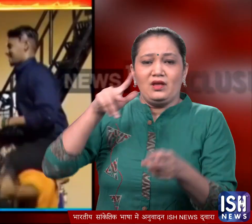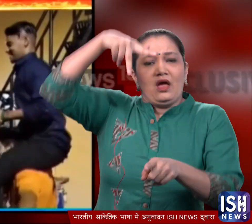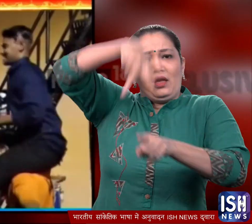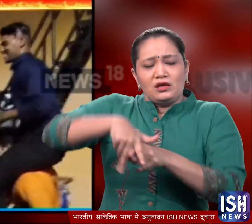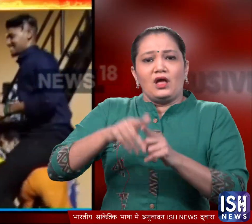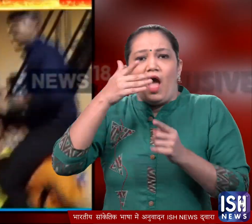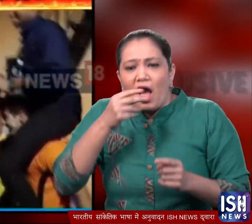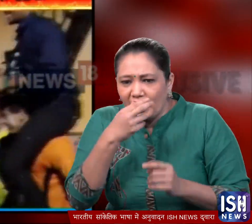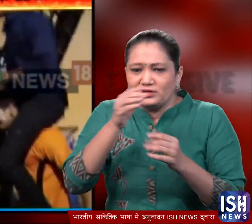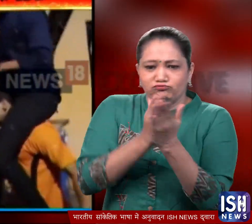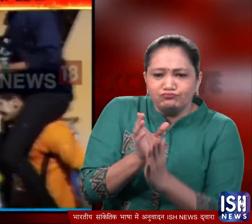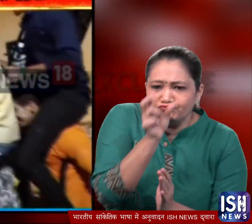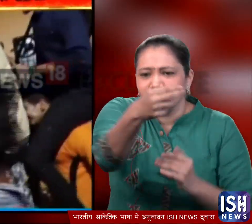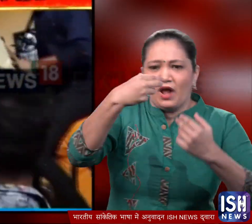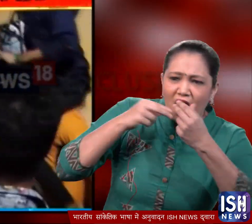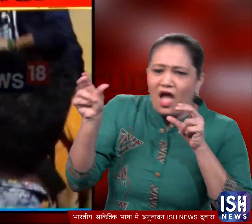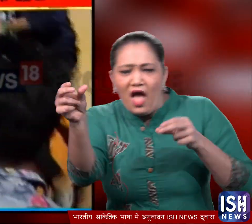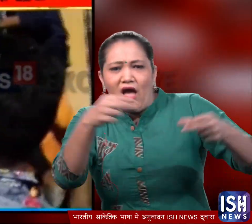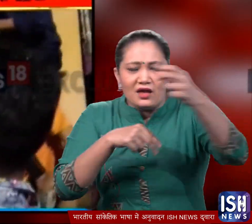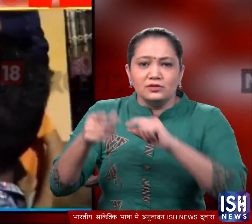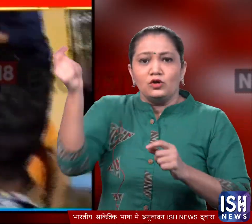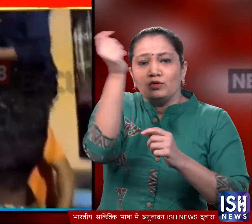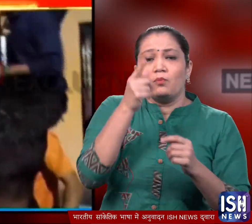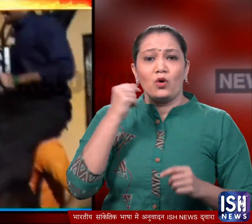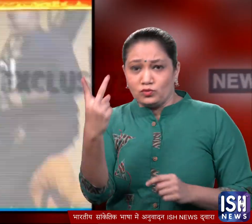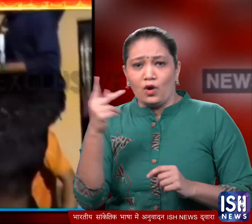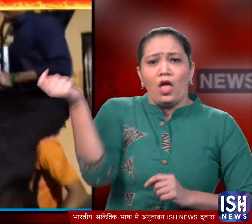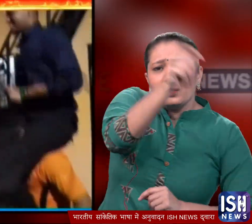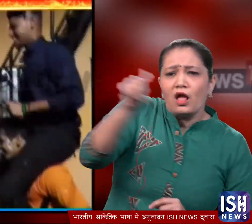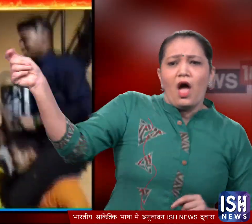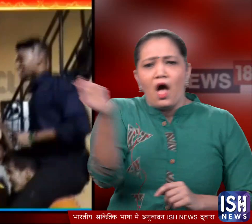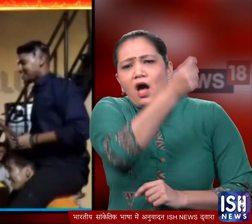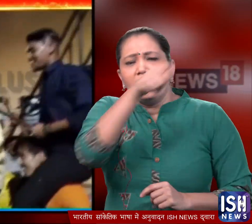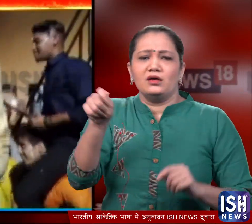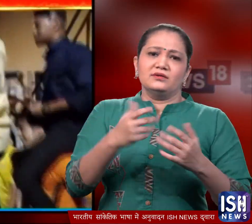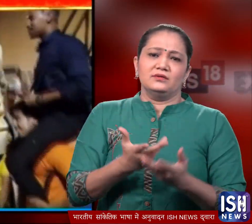चढ़कर एक दूसरे को केक खिलाते दिखे, जबकि 2 लड़के तलवार लहरा रहे थे।